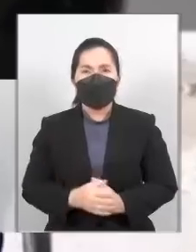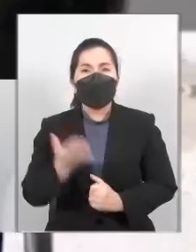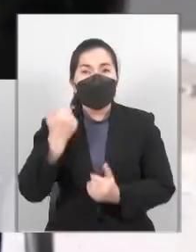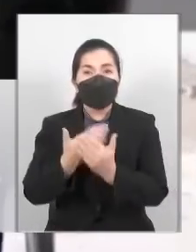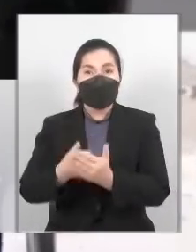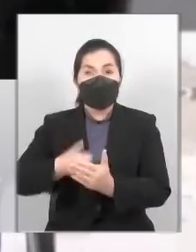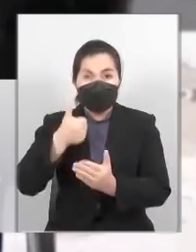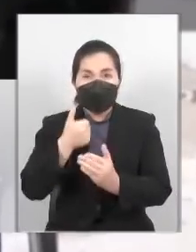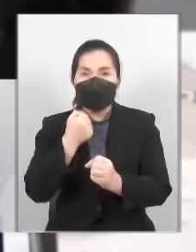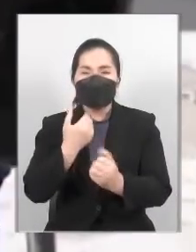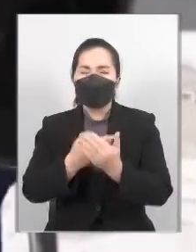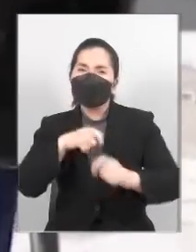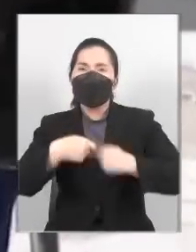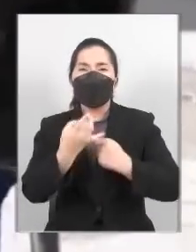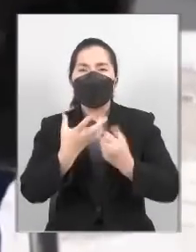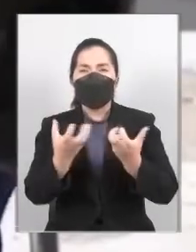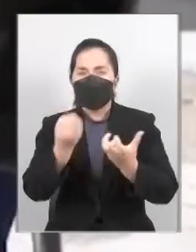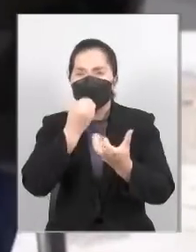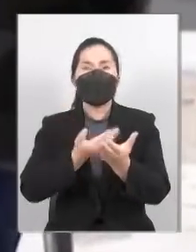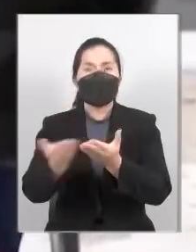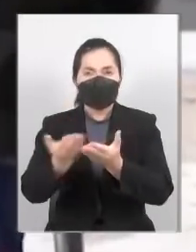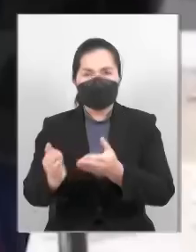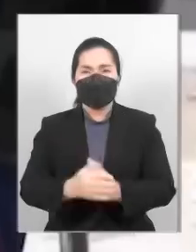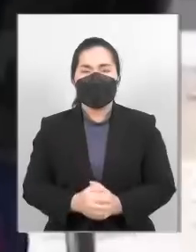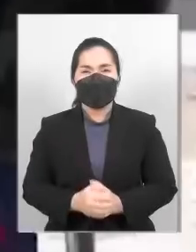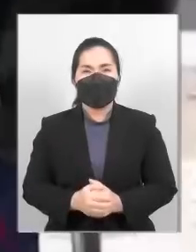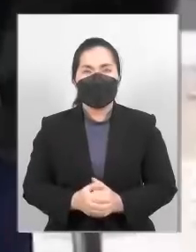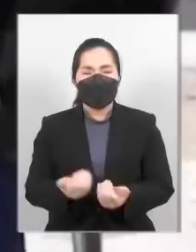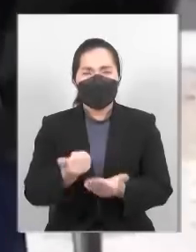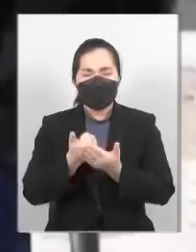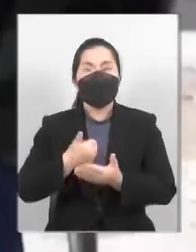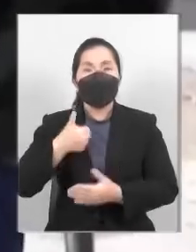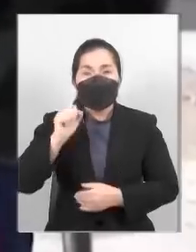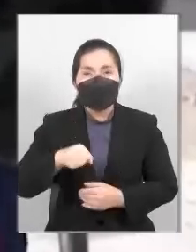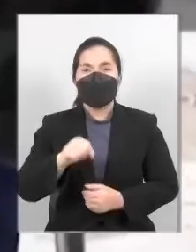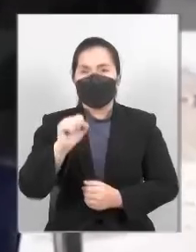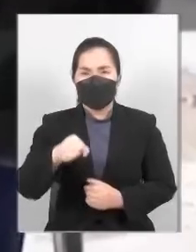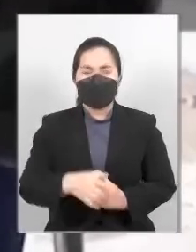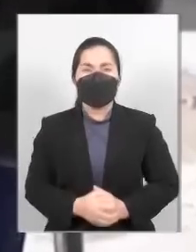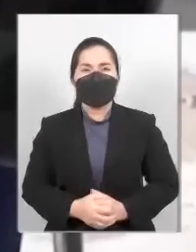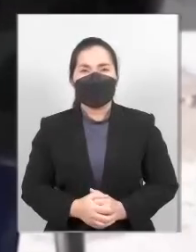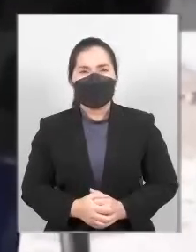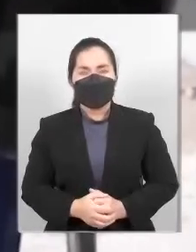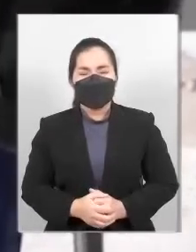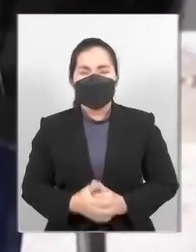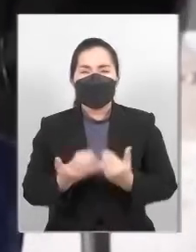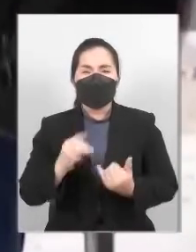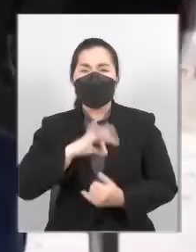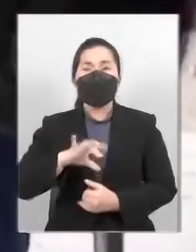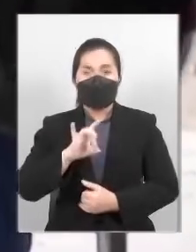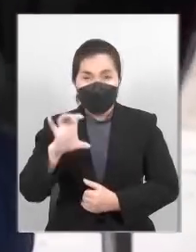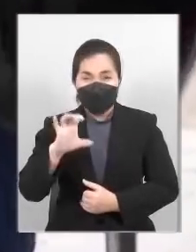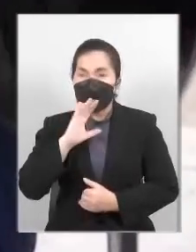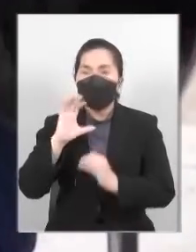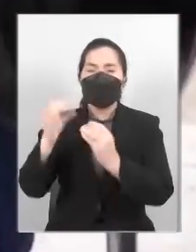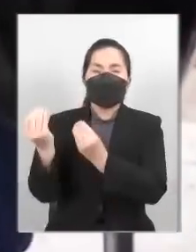ไรบ้างอะคร ับ พ ี่ก็ไปซื้อกับข้าวครับ พอได้ช่วยทุนไหม ครับ แต่ว่าถึงแม้800บาทจะน้อยไปแต่ให้มาก็เ